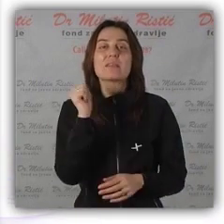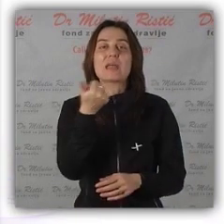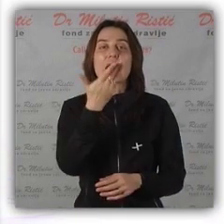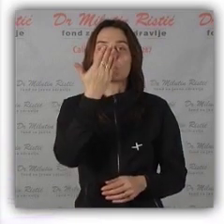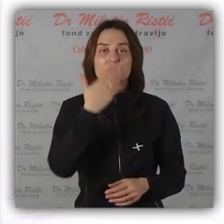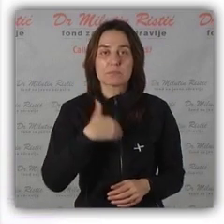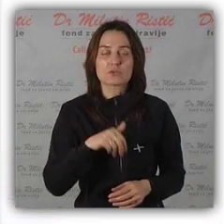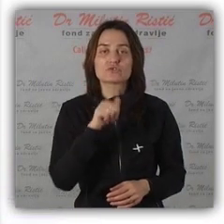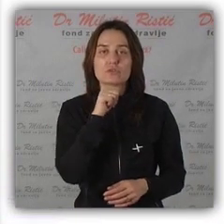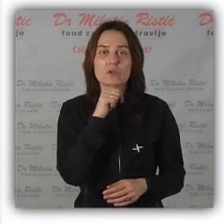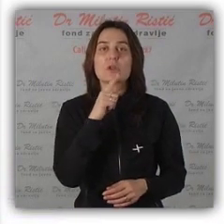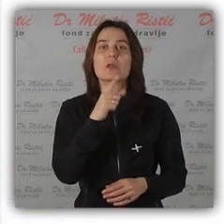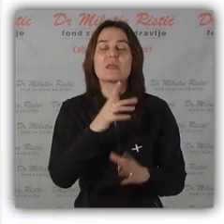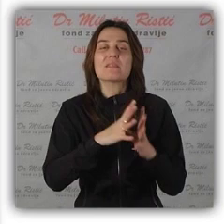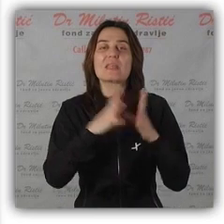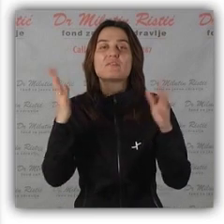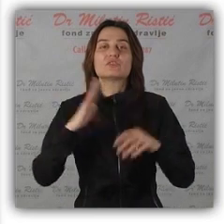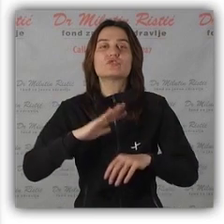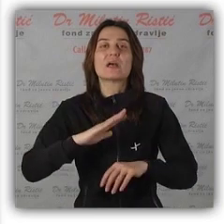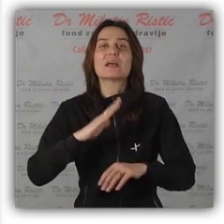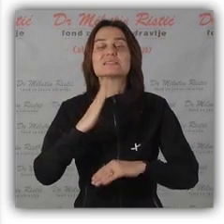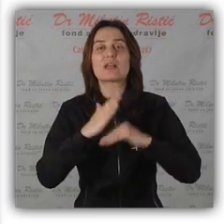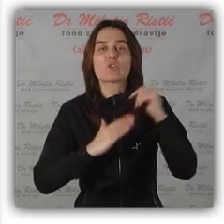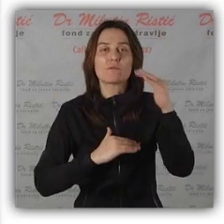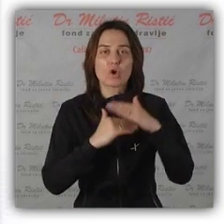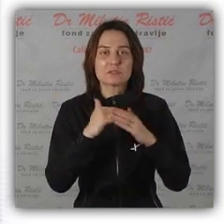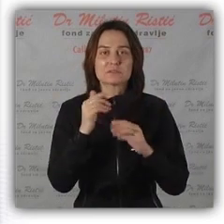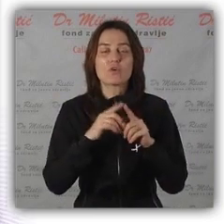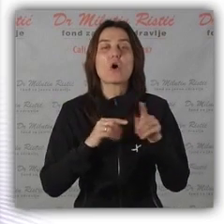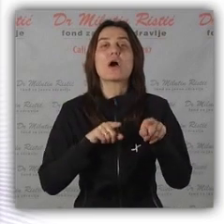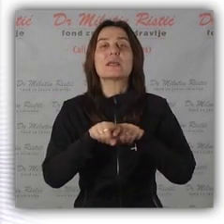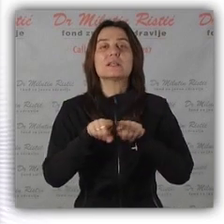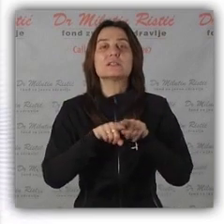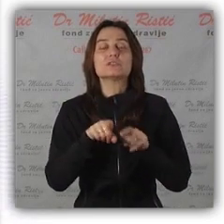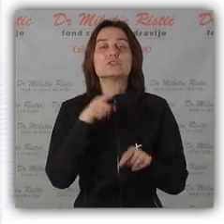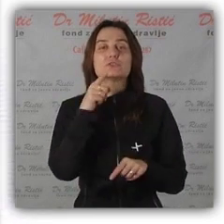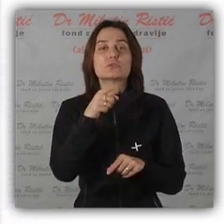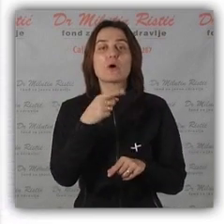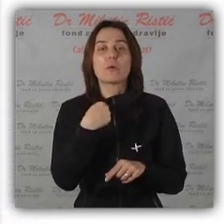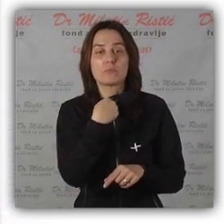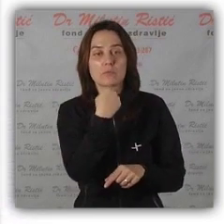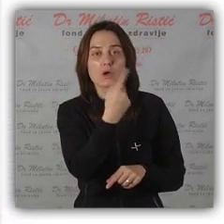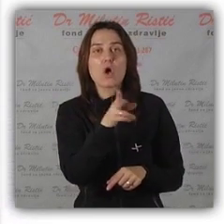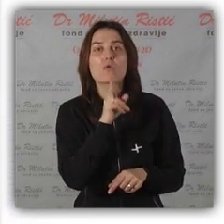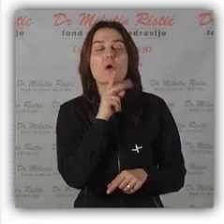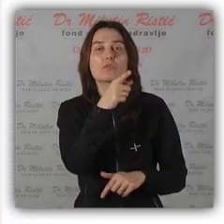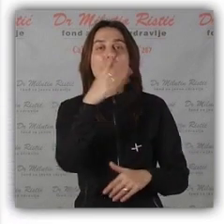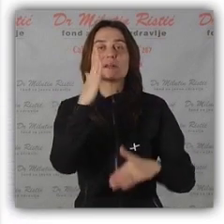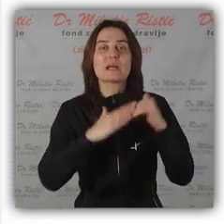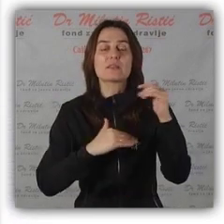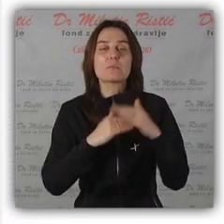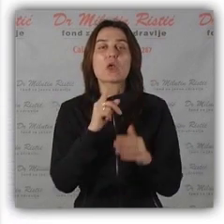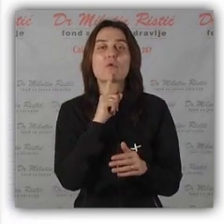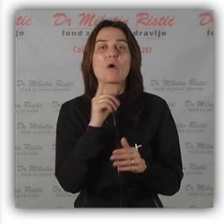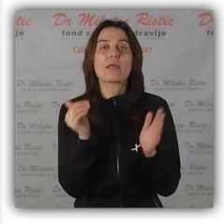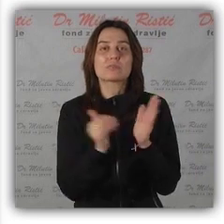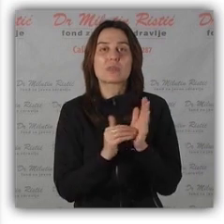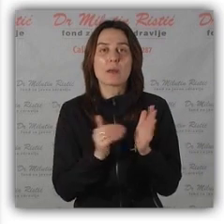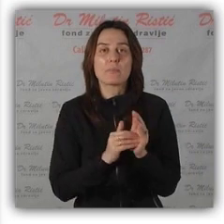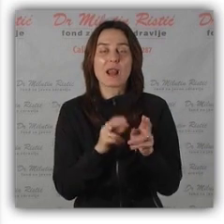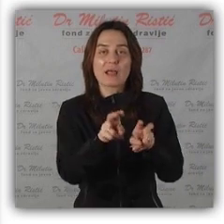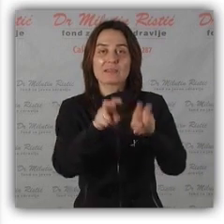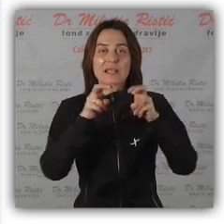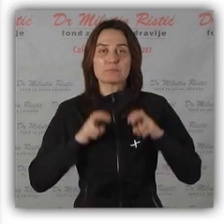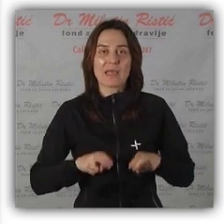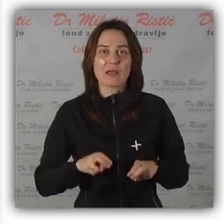on bio najuspešniji i osjećao najveće zadovoljstvo, a takođe mu se sugeriše koja su to zanimanja koje